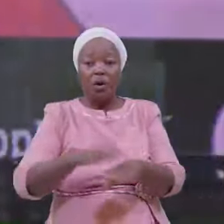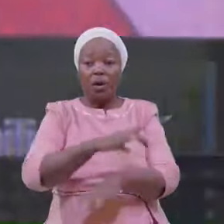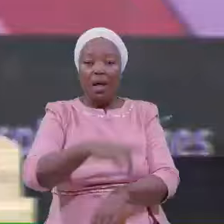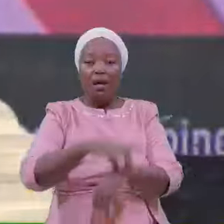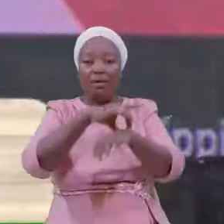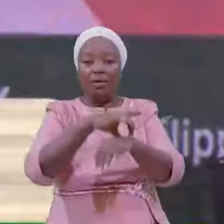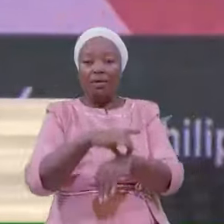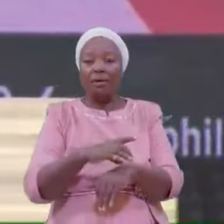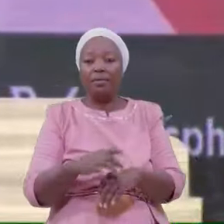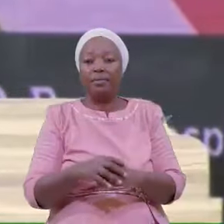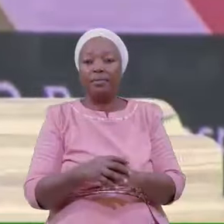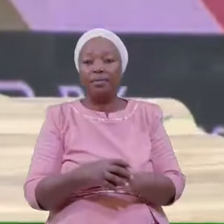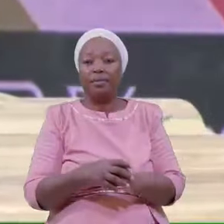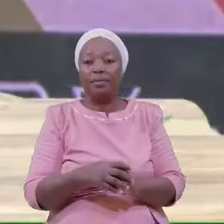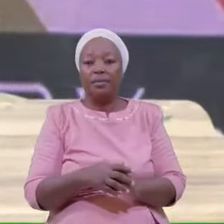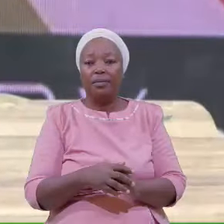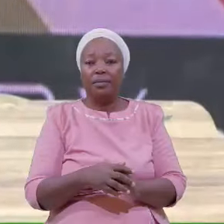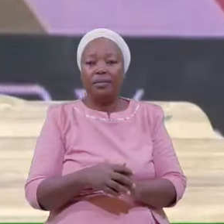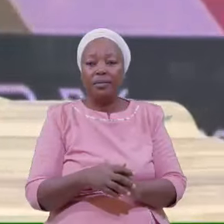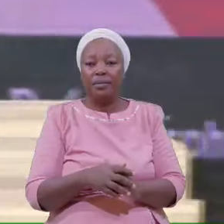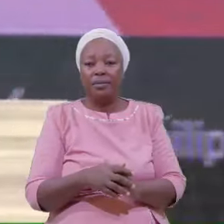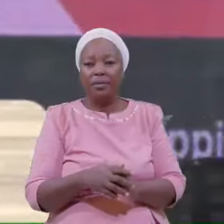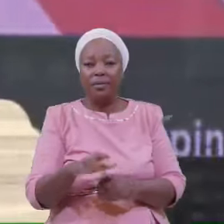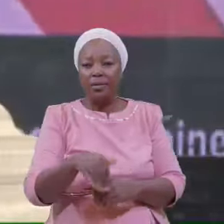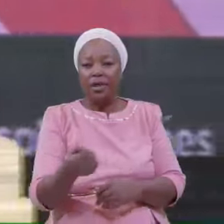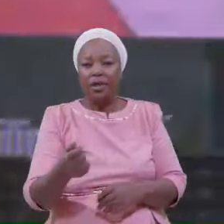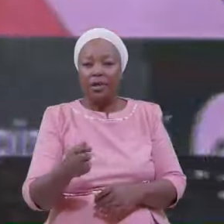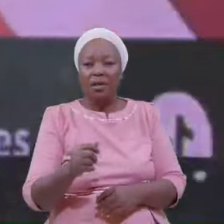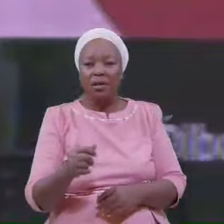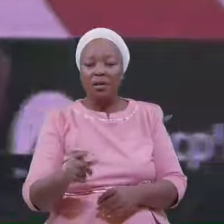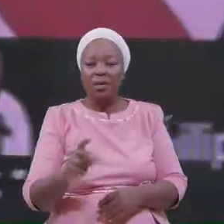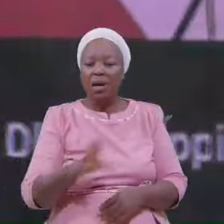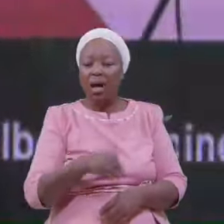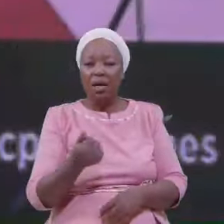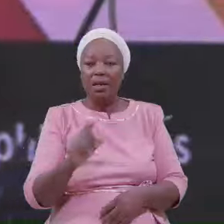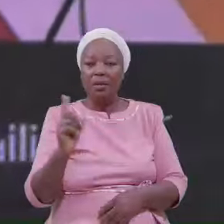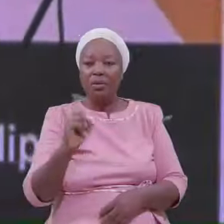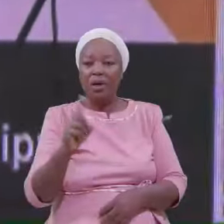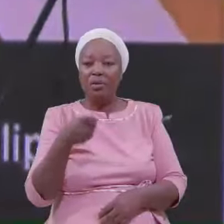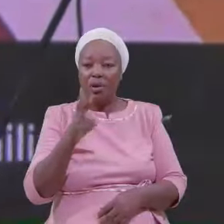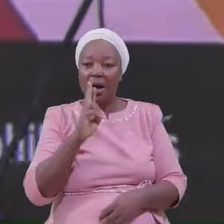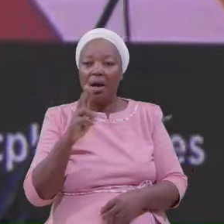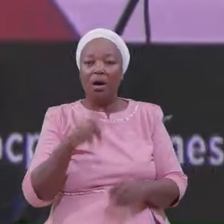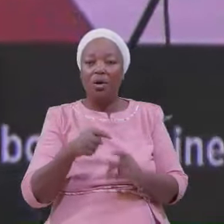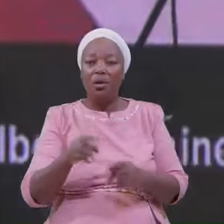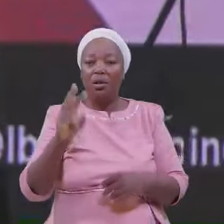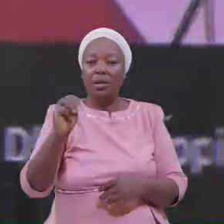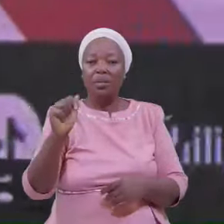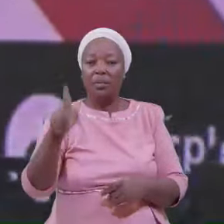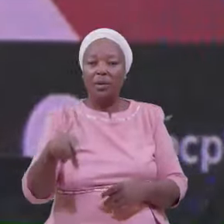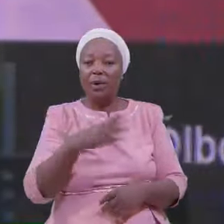buong sangsinukob. Anywhere you are on the map, anywhere you are on the globe, all